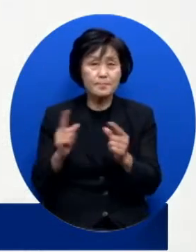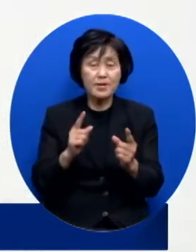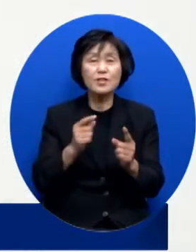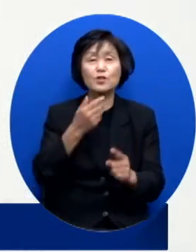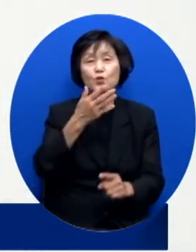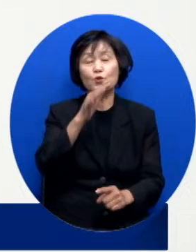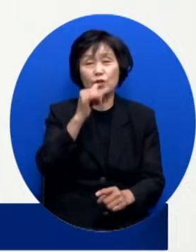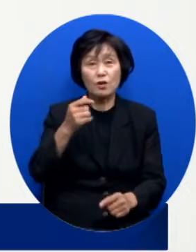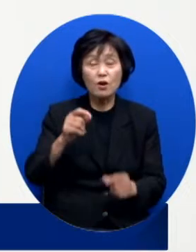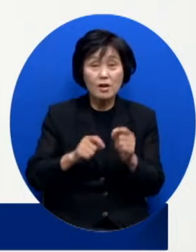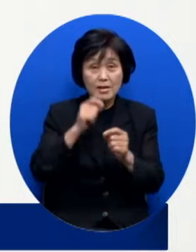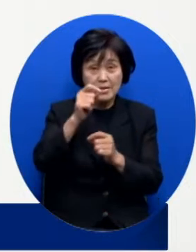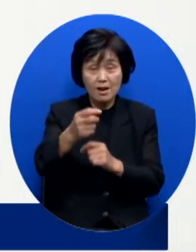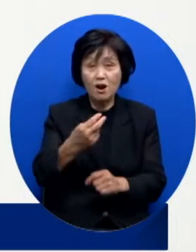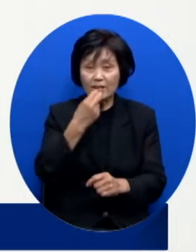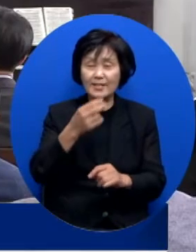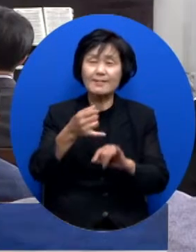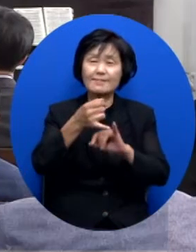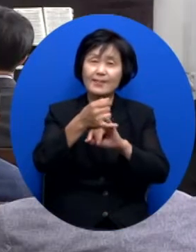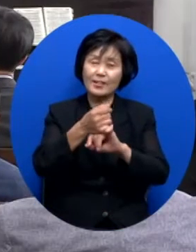영생을 약속해 줍니다.